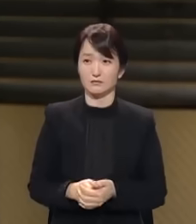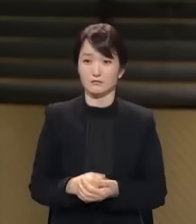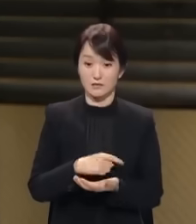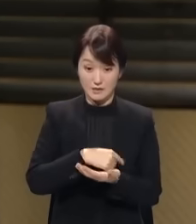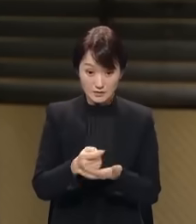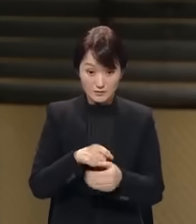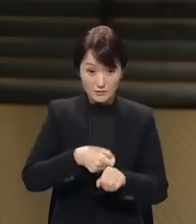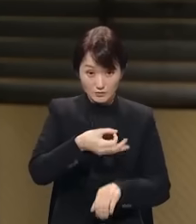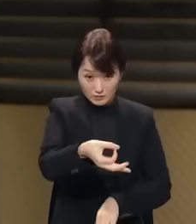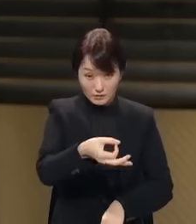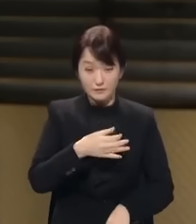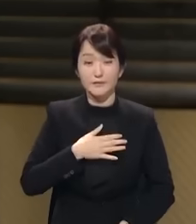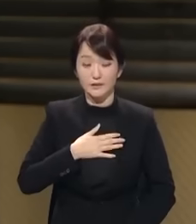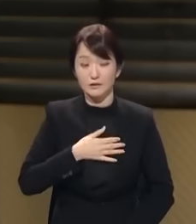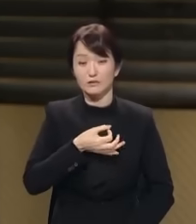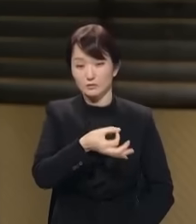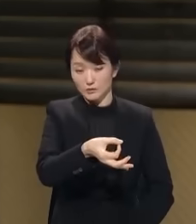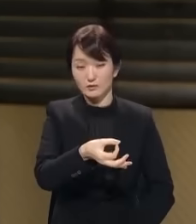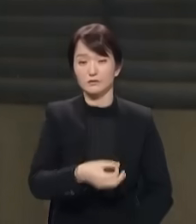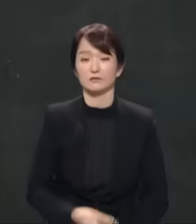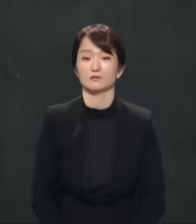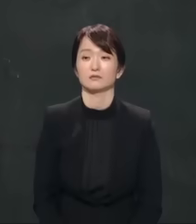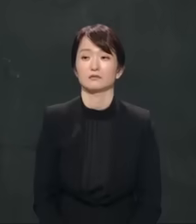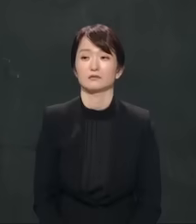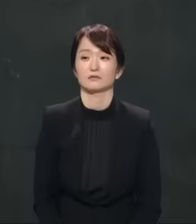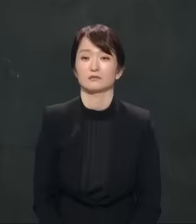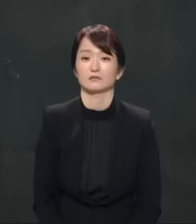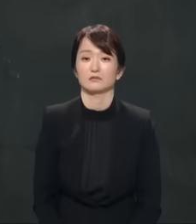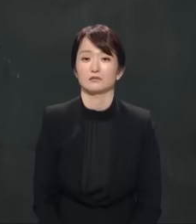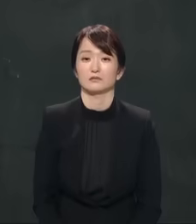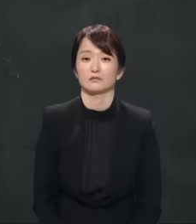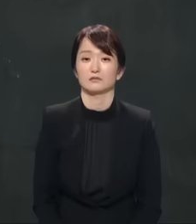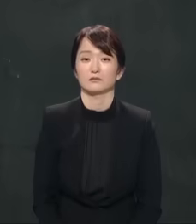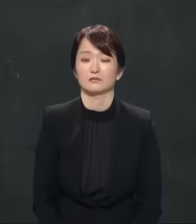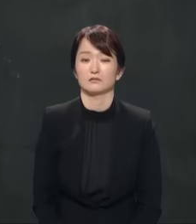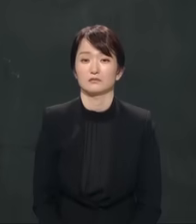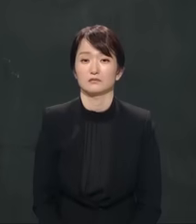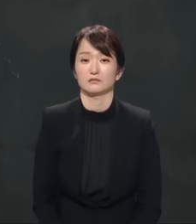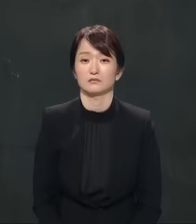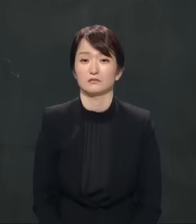과태료 낸다면 내가 내겠다라고 그 얘기도 했다고 합니다.